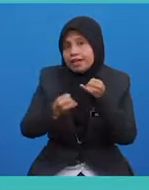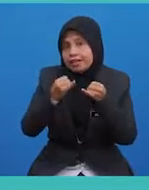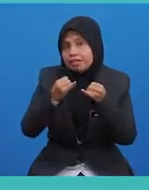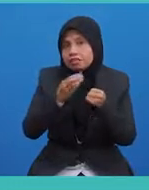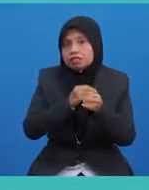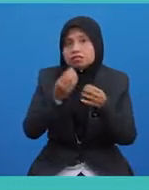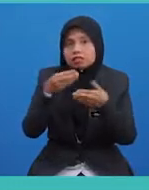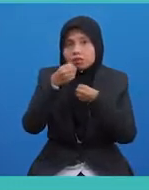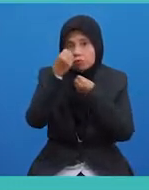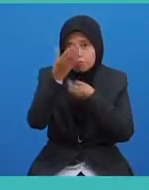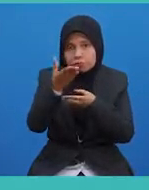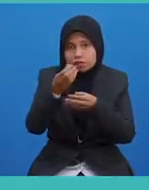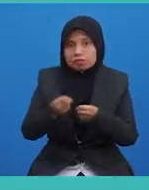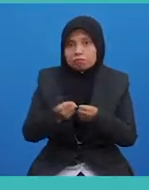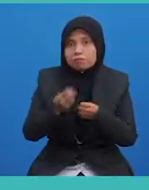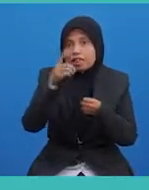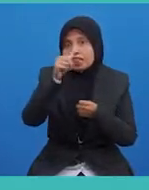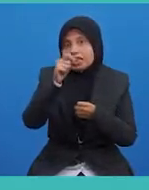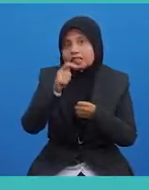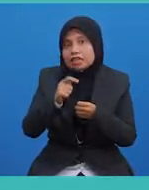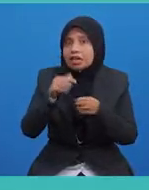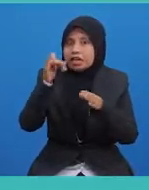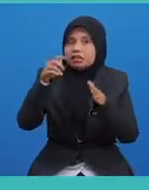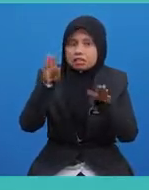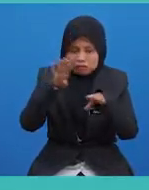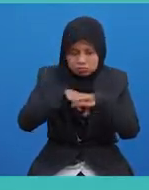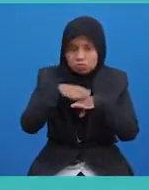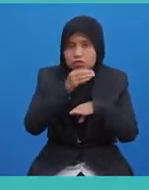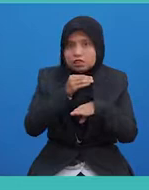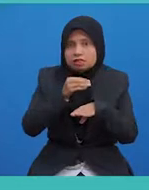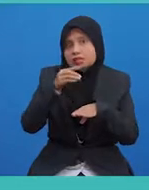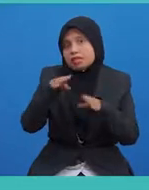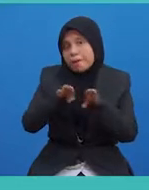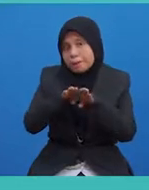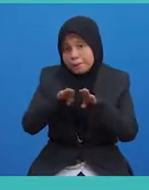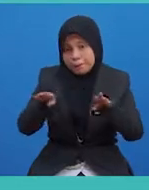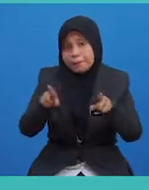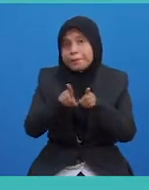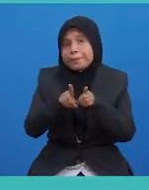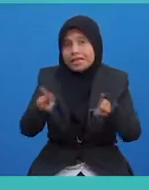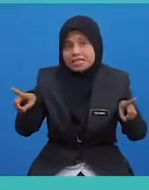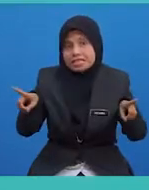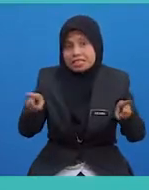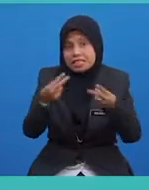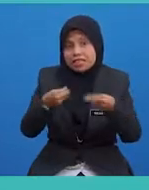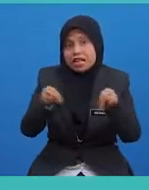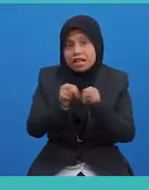perlu memberi data yang tersirat, iaitu beza nilai tahun awal dan tahun akhir serta peratus